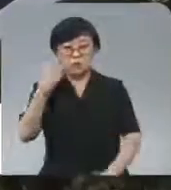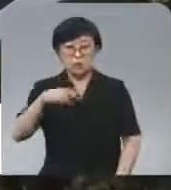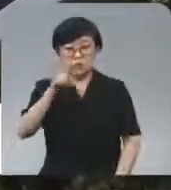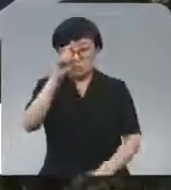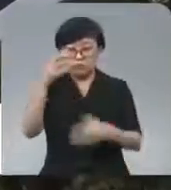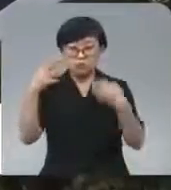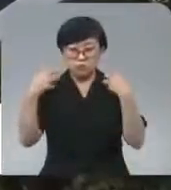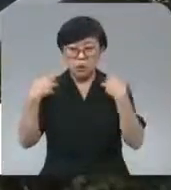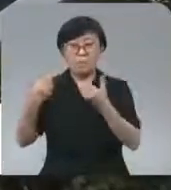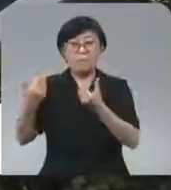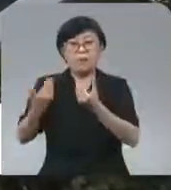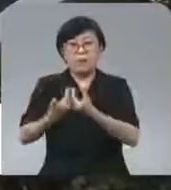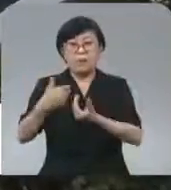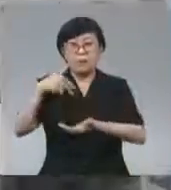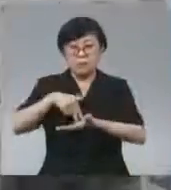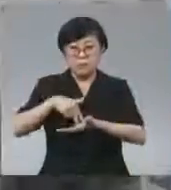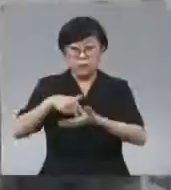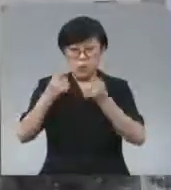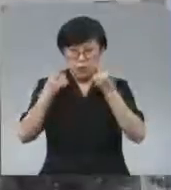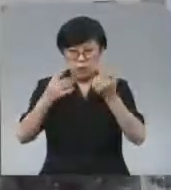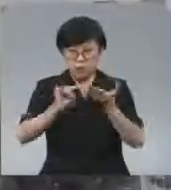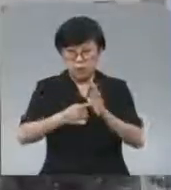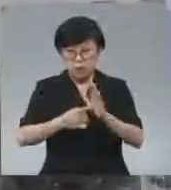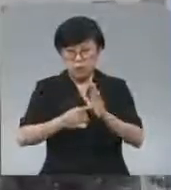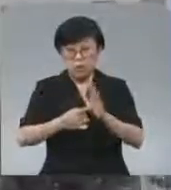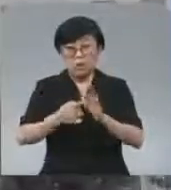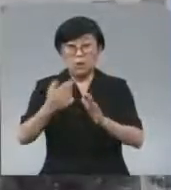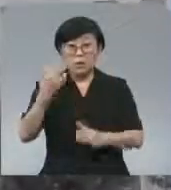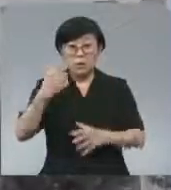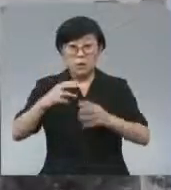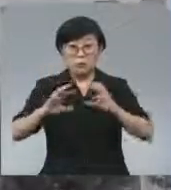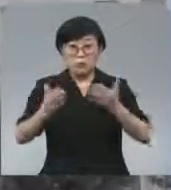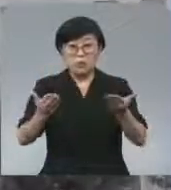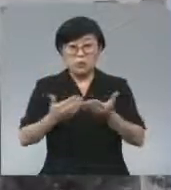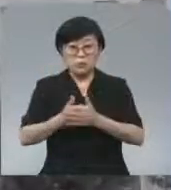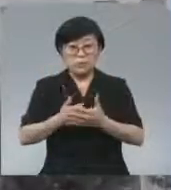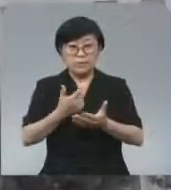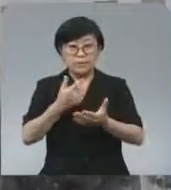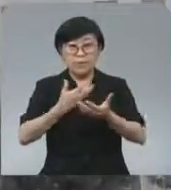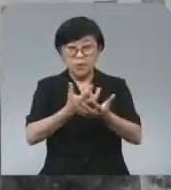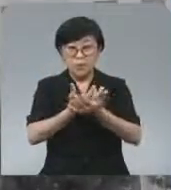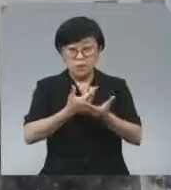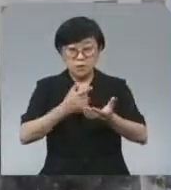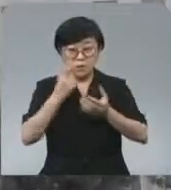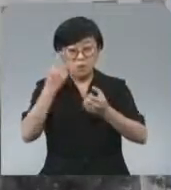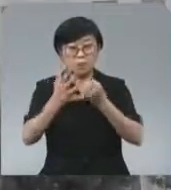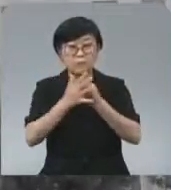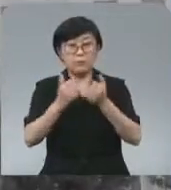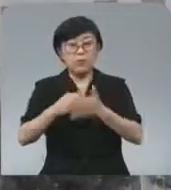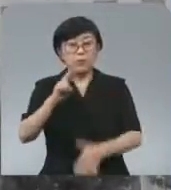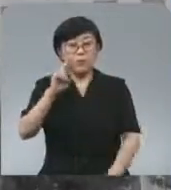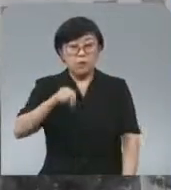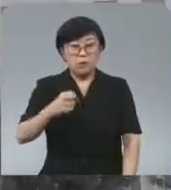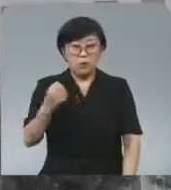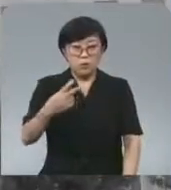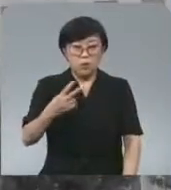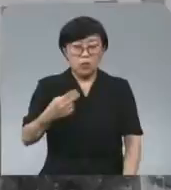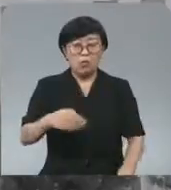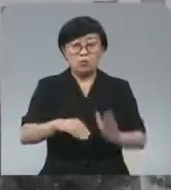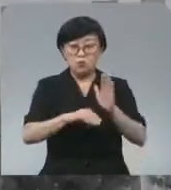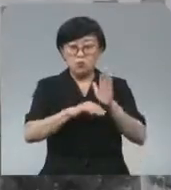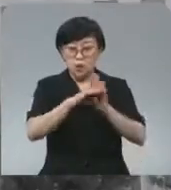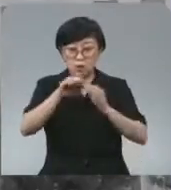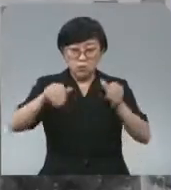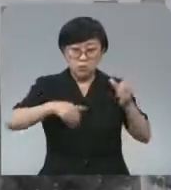diễn đàn An Ninh khu vực Hiệp hội các quốc gia Đông Nam Á Asean AF trả lời phỏng vấn của Đài phát thanh và truyền hình Hàn Quốc ca đế